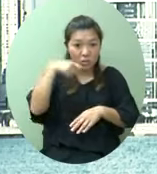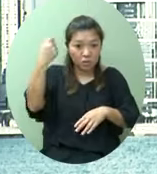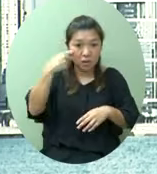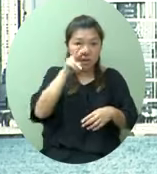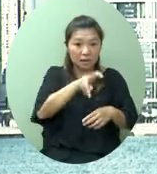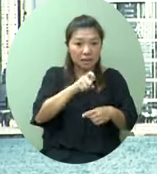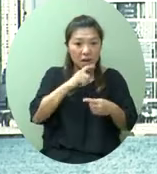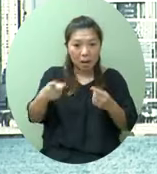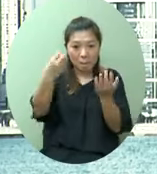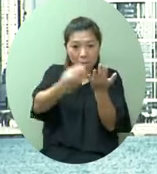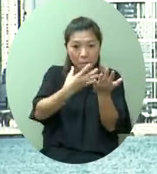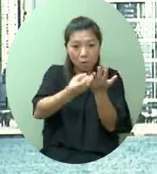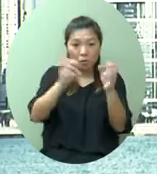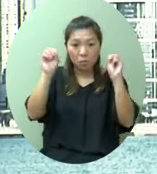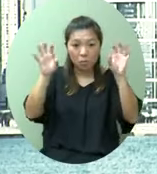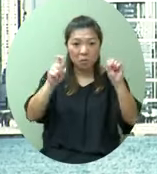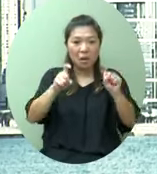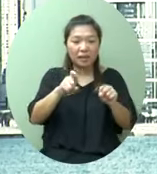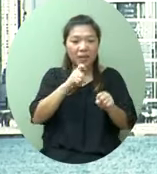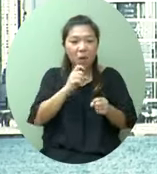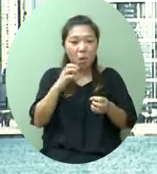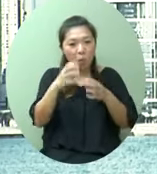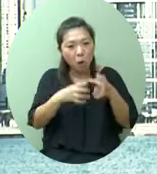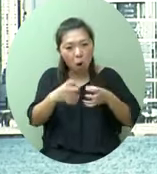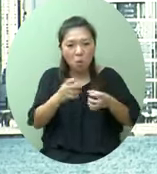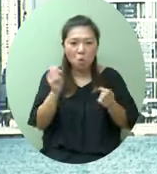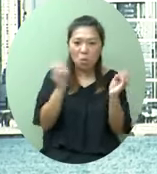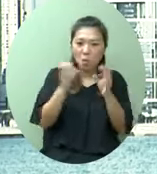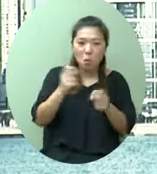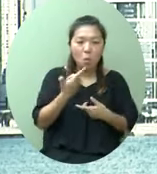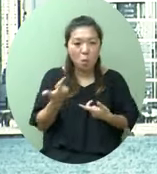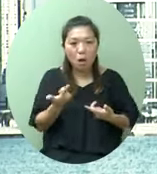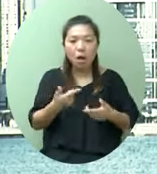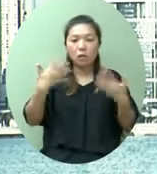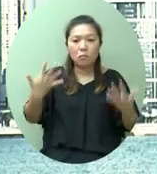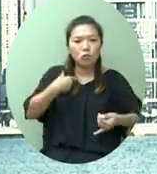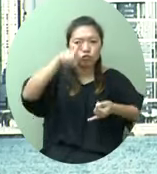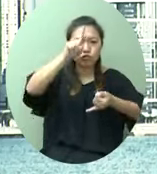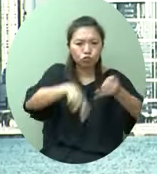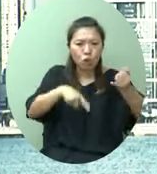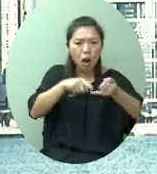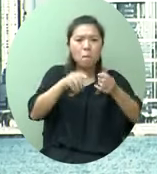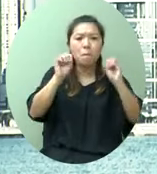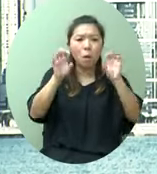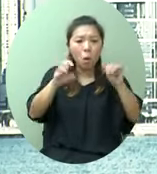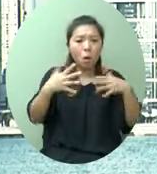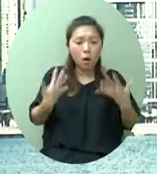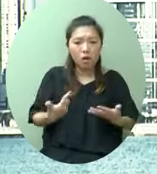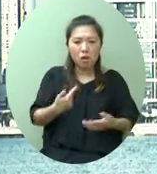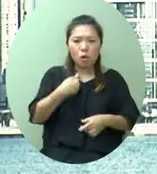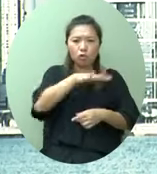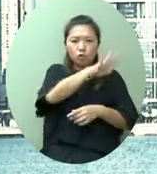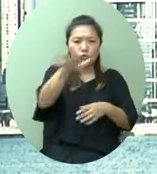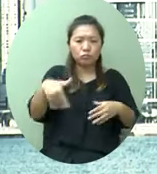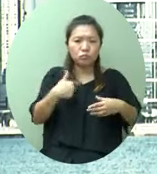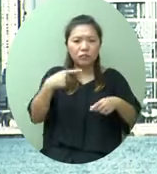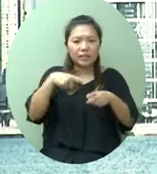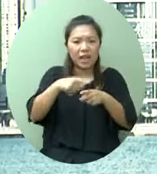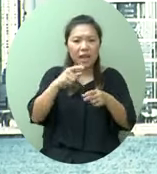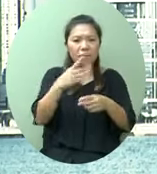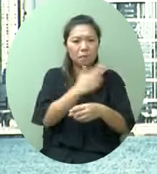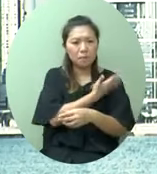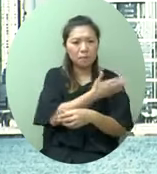告咧都有好多討論。雖然係最後一份施政報告，但係我同埋我團隊咧非常之重視呢一份嘅施政